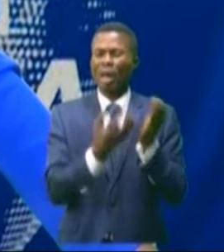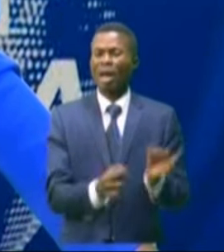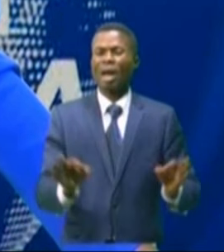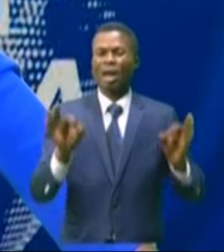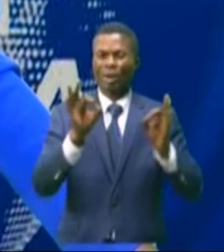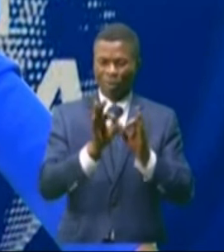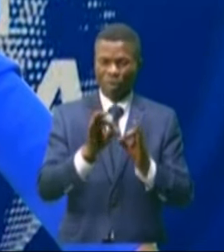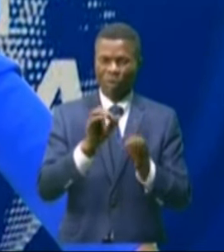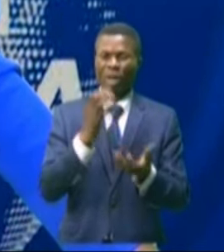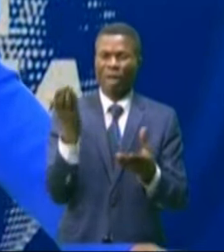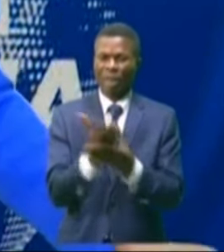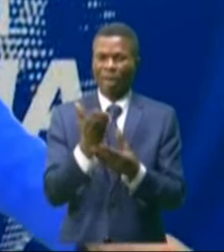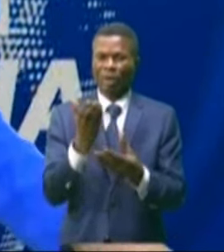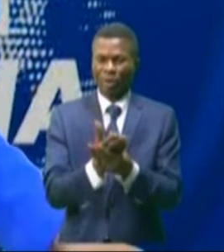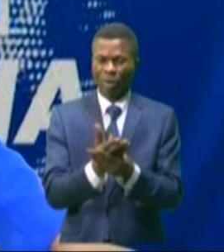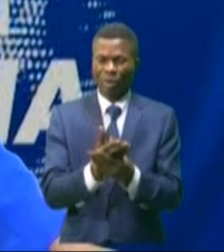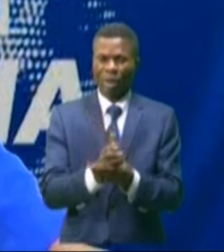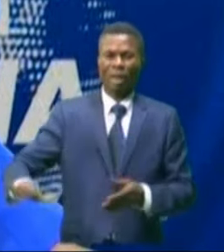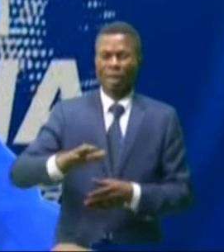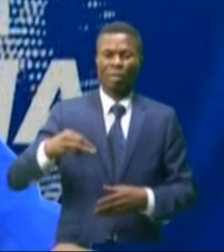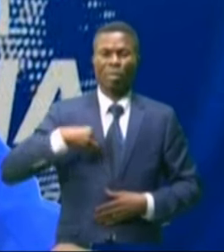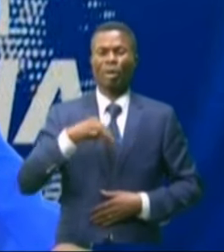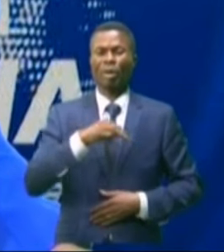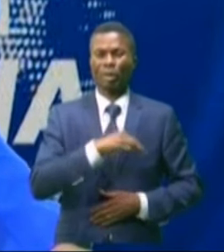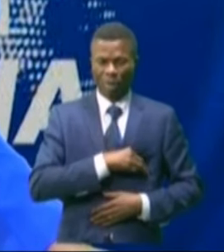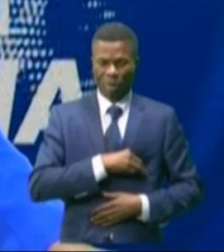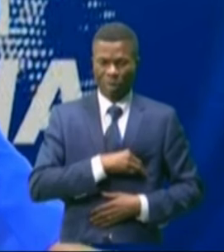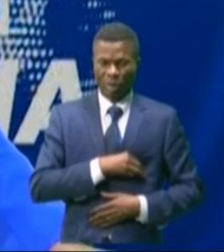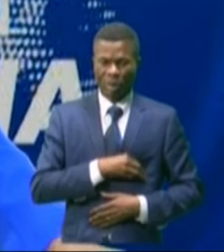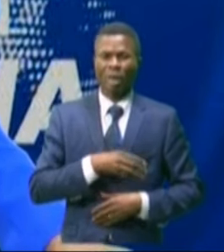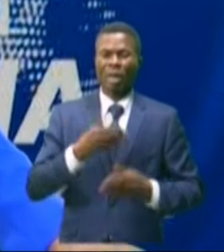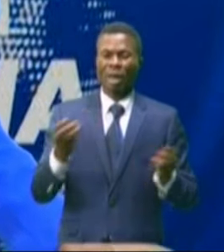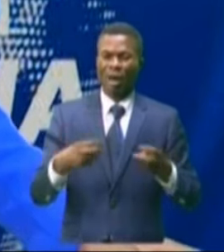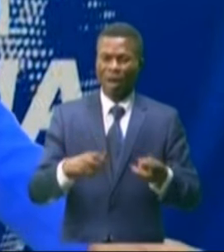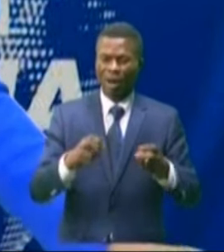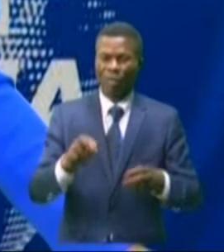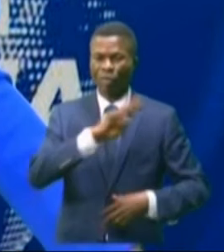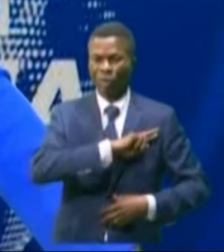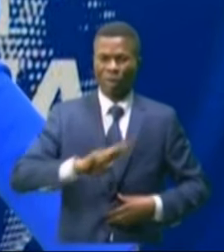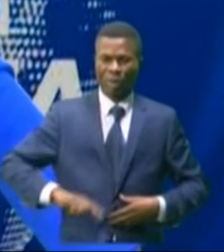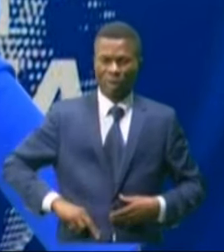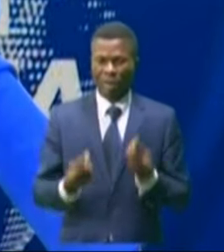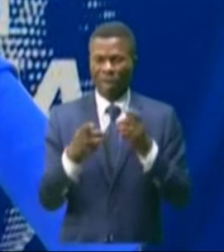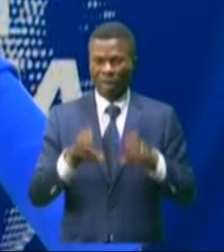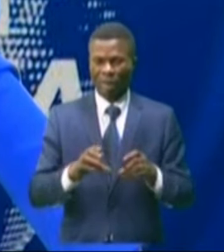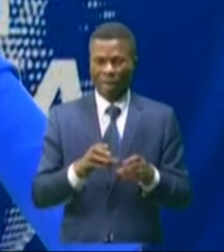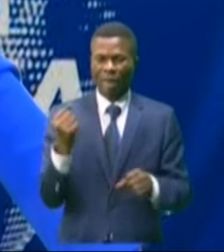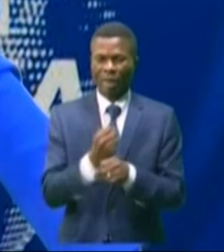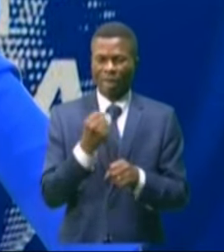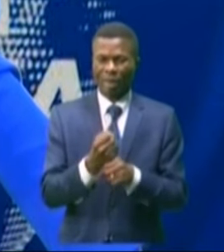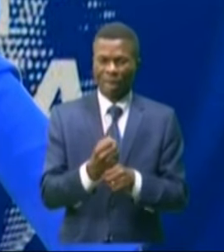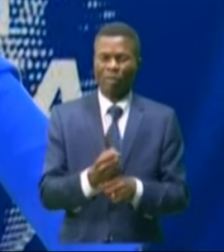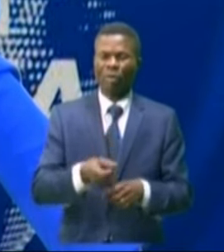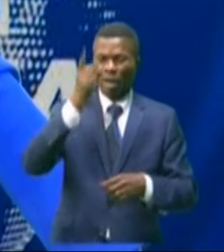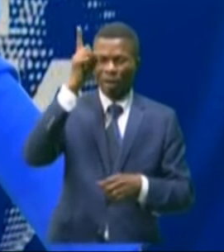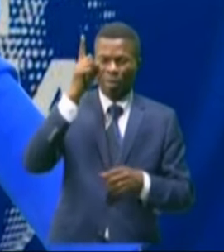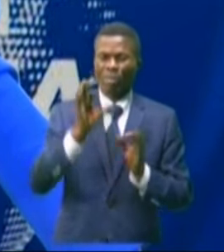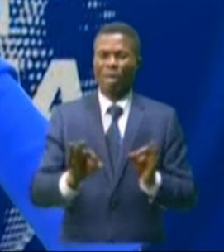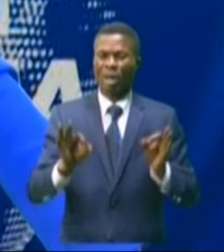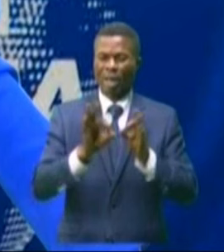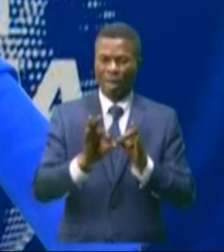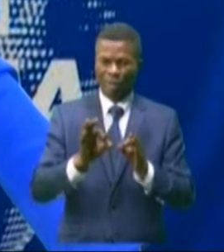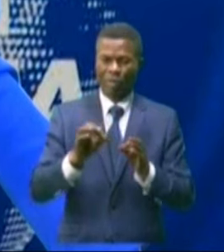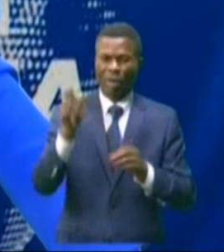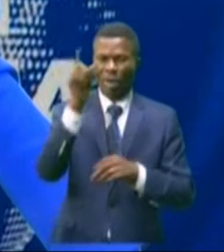de la feuille de route des États membres, en incitant la RDC à jouer son rôle de locomotive dans la zone Afrique